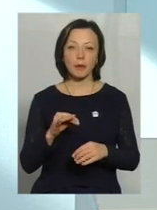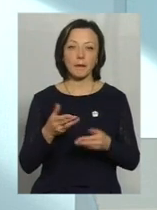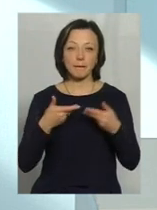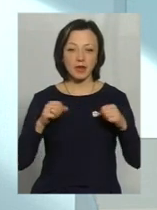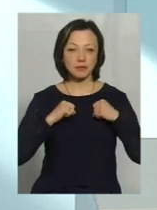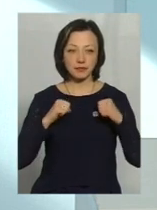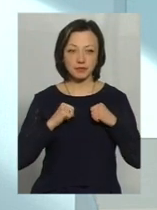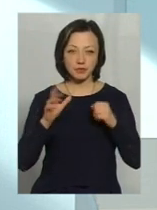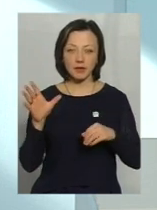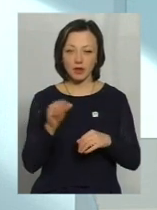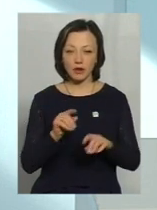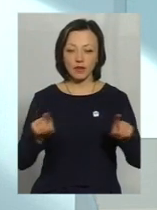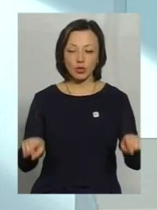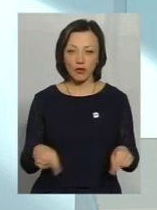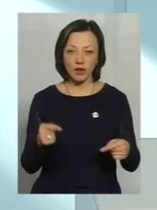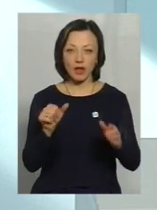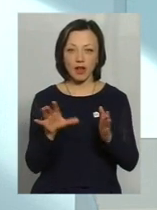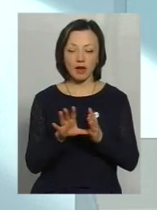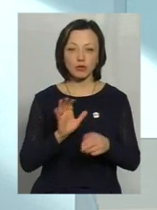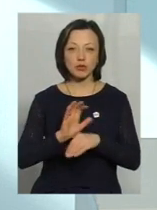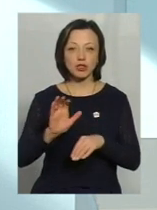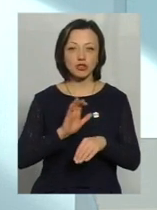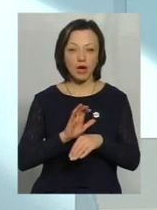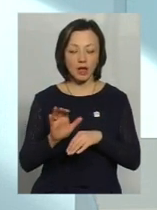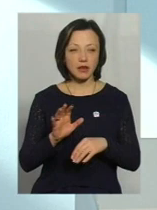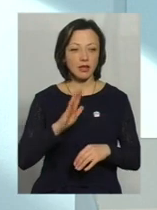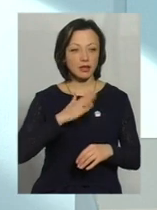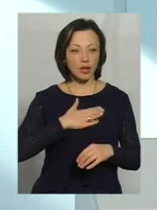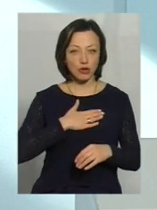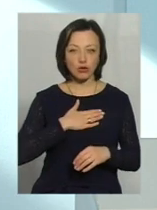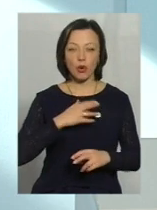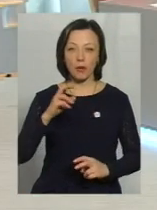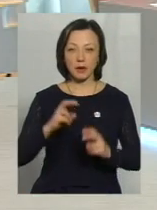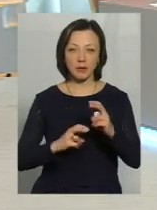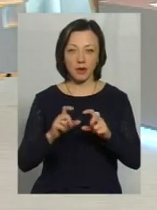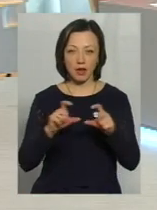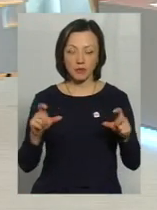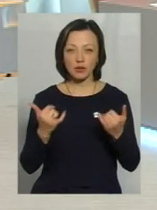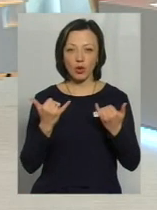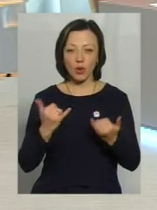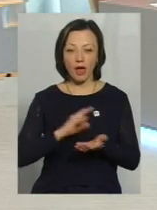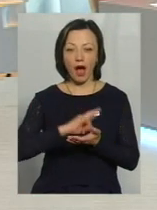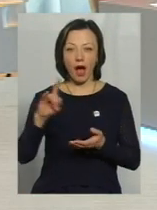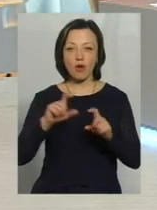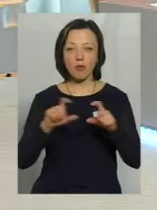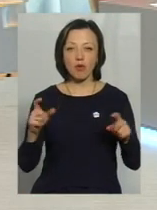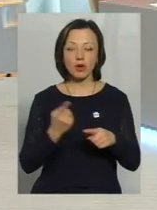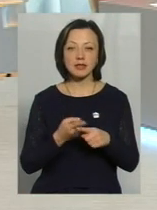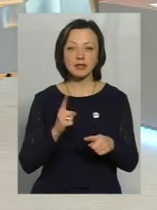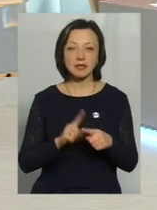прикладемо всіх зусиль, щоб відновити електропостачання нашого підприємства. Сьогодні аеропорт Хмельницький – це